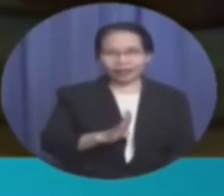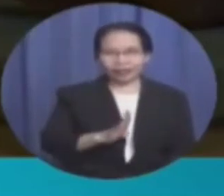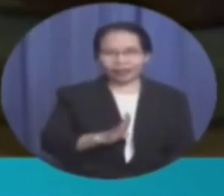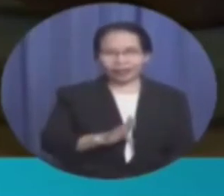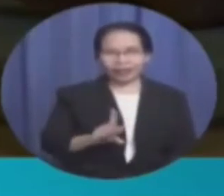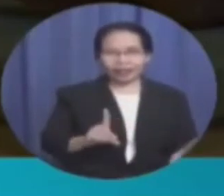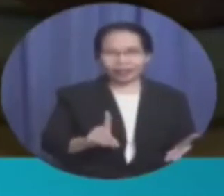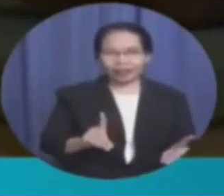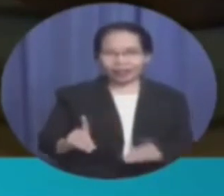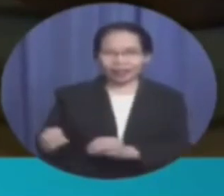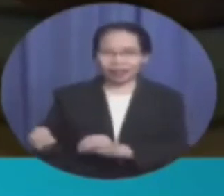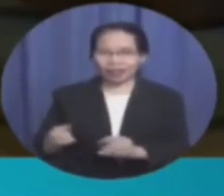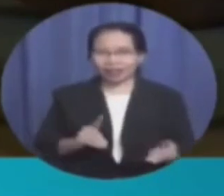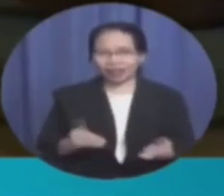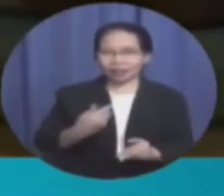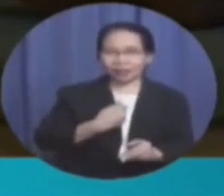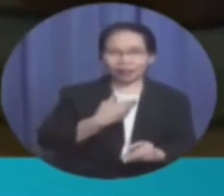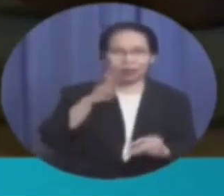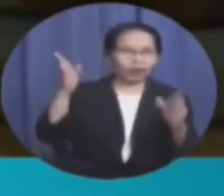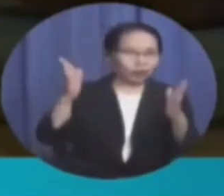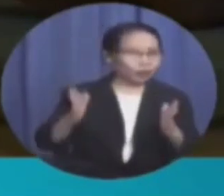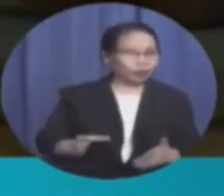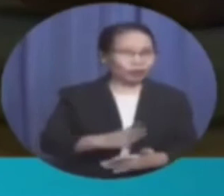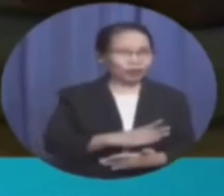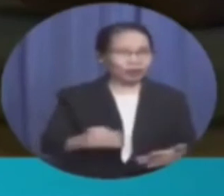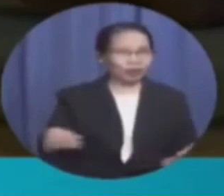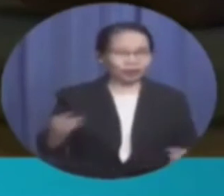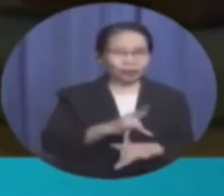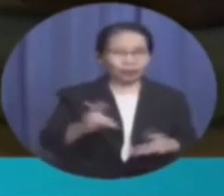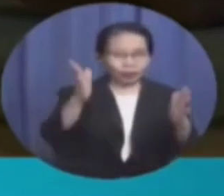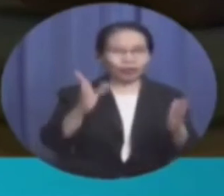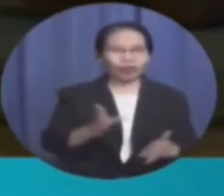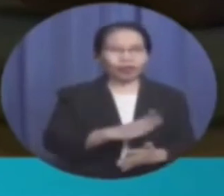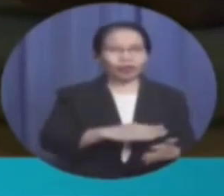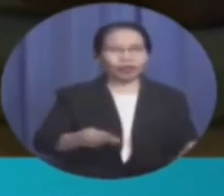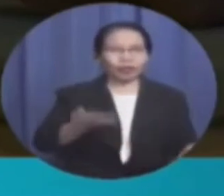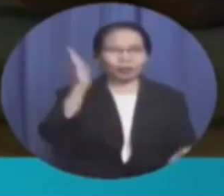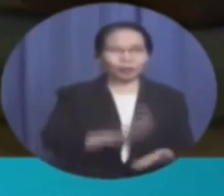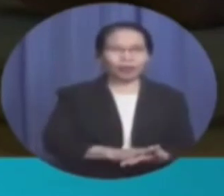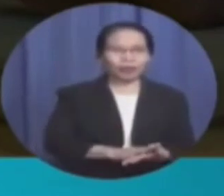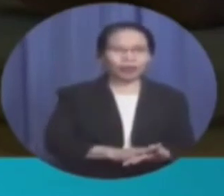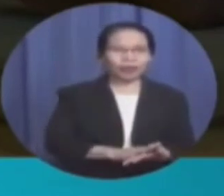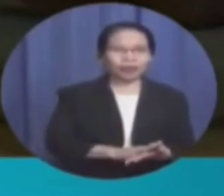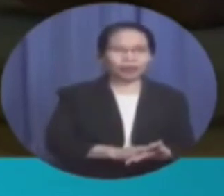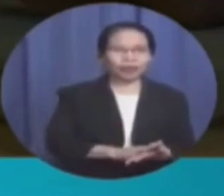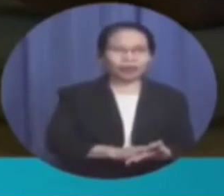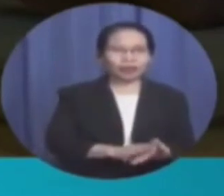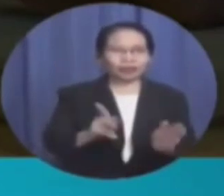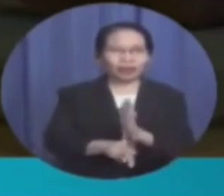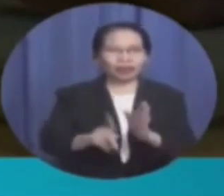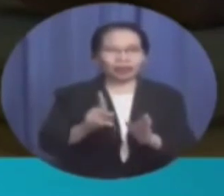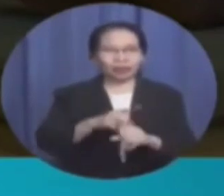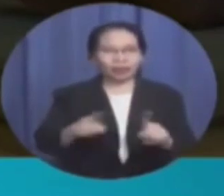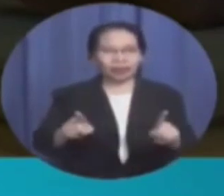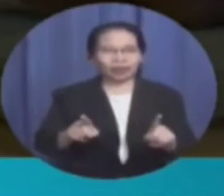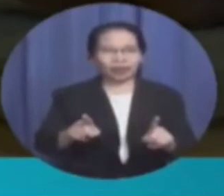mga nagawa niya, mabibigat eh. Ako ang wika'y mamumusong, manguusig at mang-aalipusta.